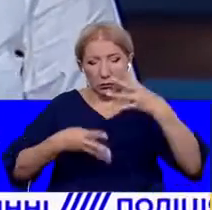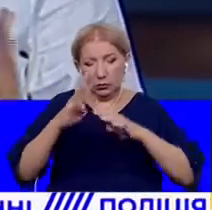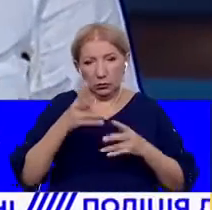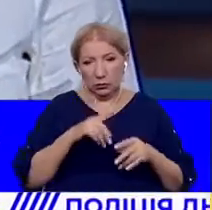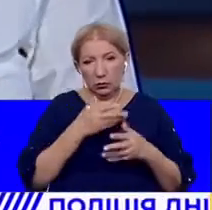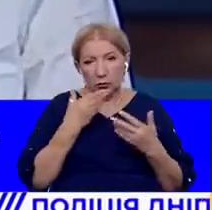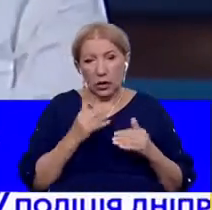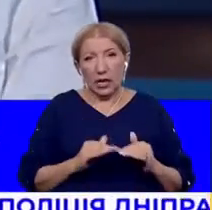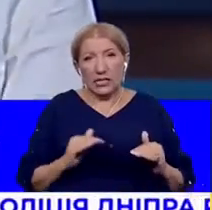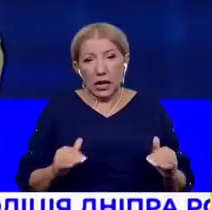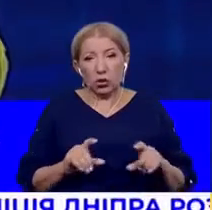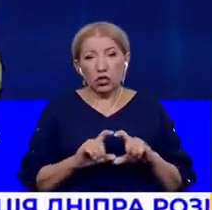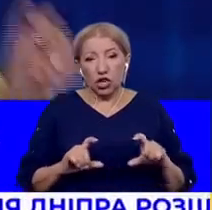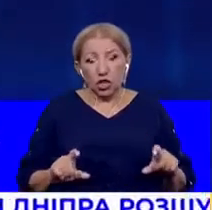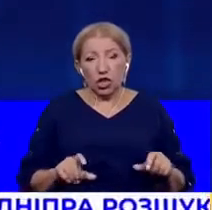І немає ні садочків,